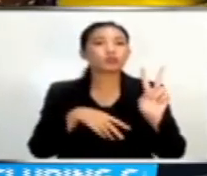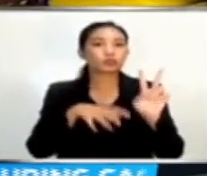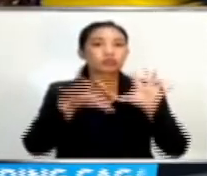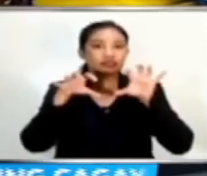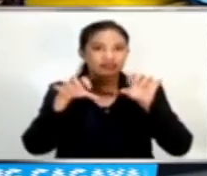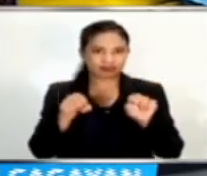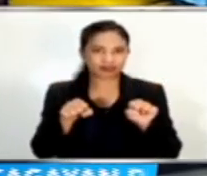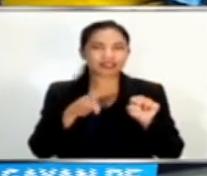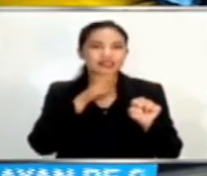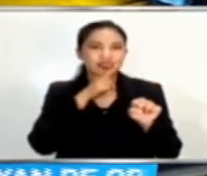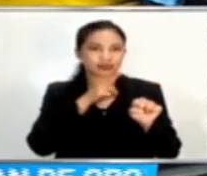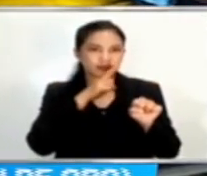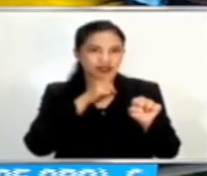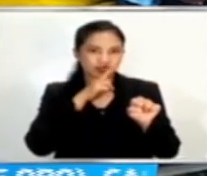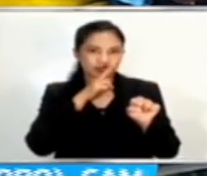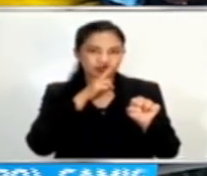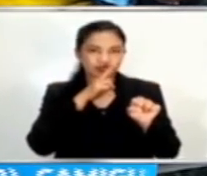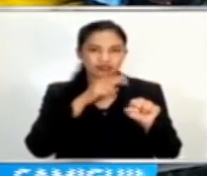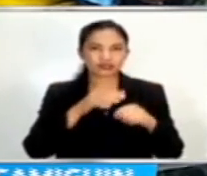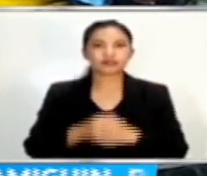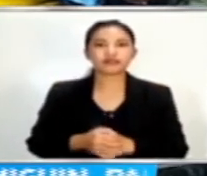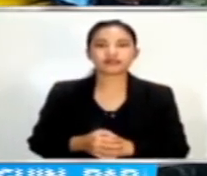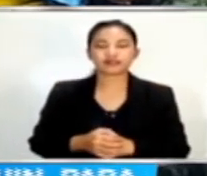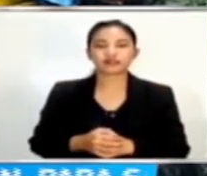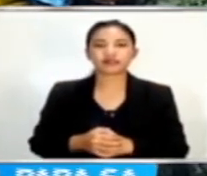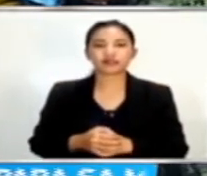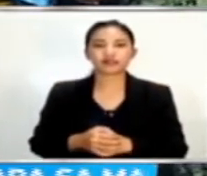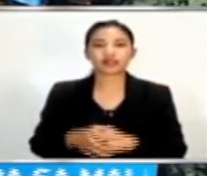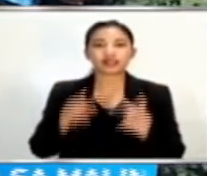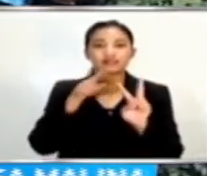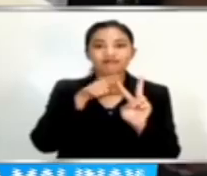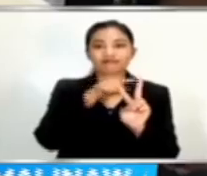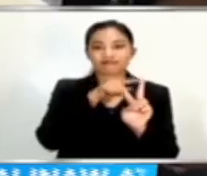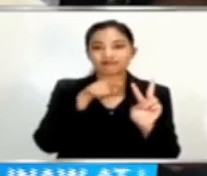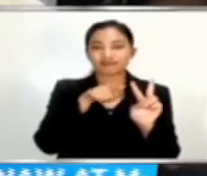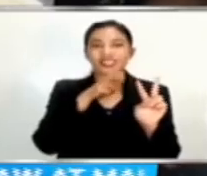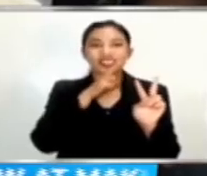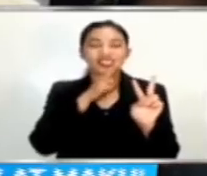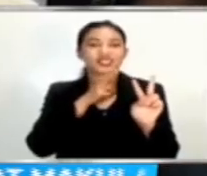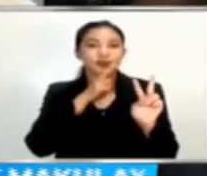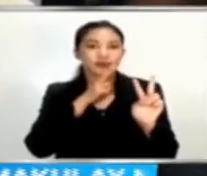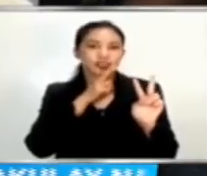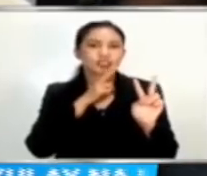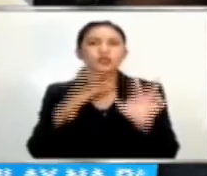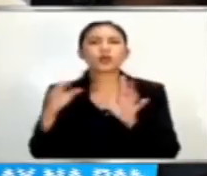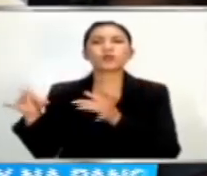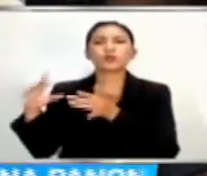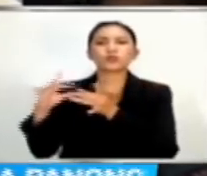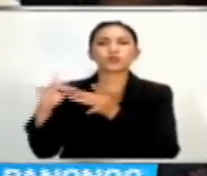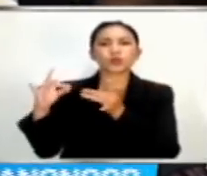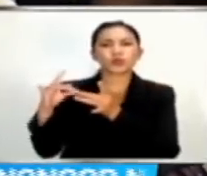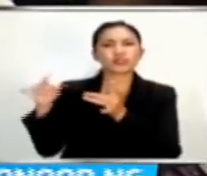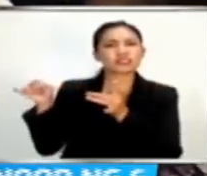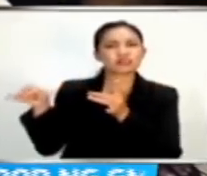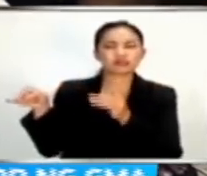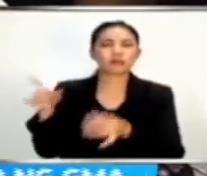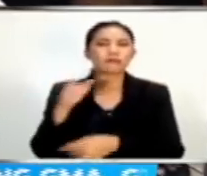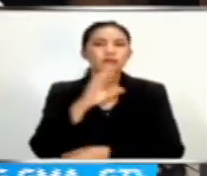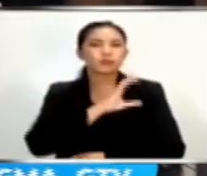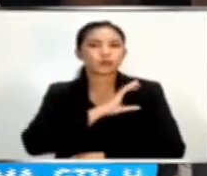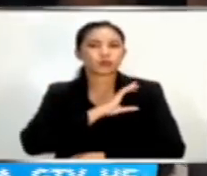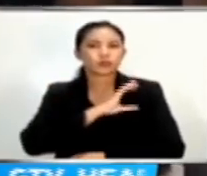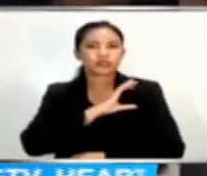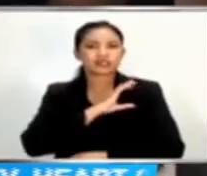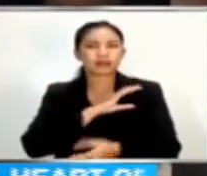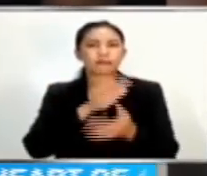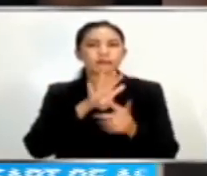at Bainor Magid at Omar Redia. Ayon po sa mga otoridad, kilala ang Tamano drug